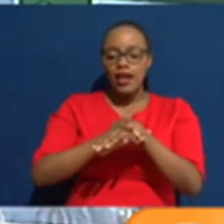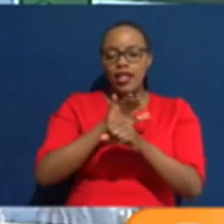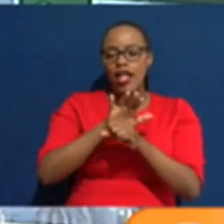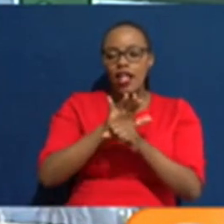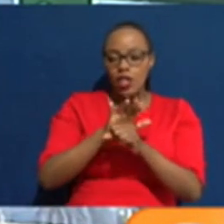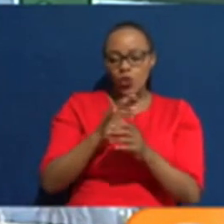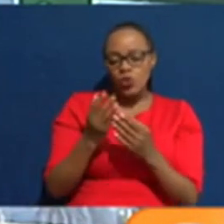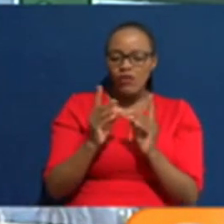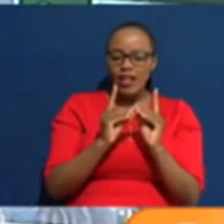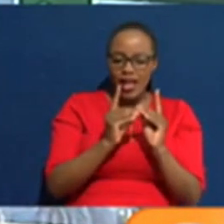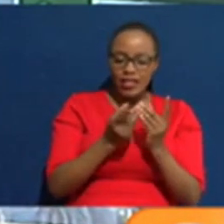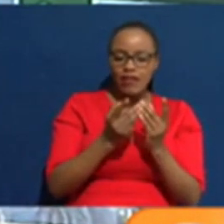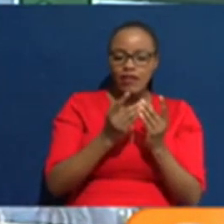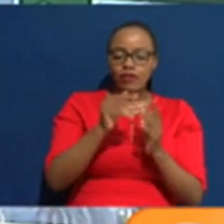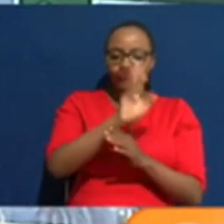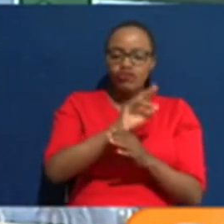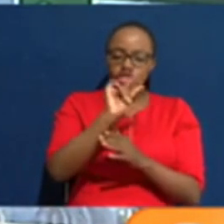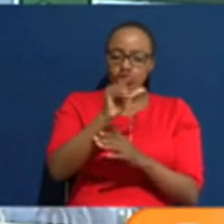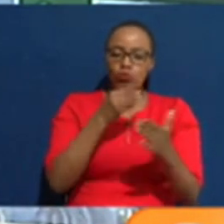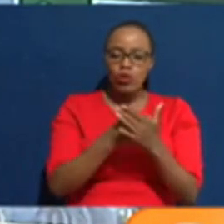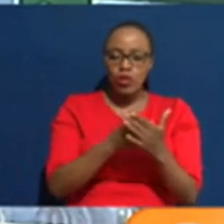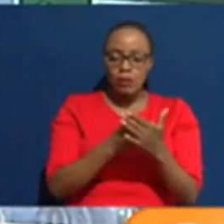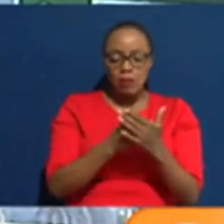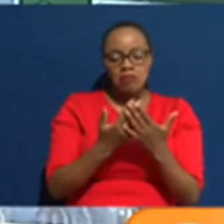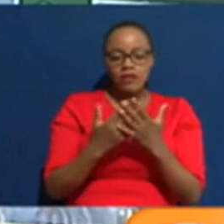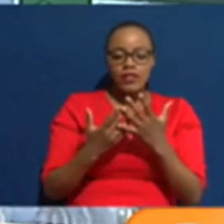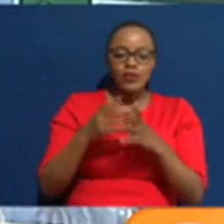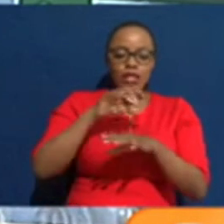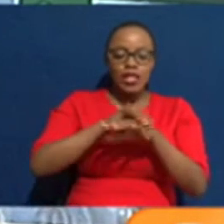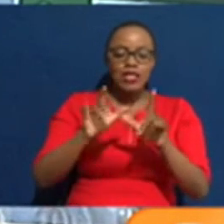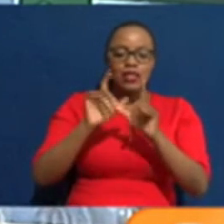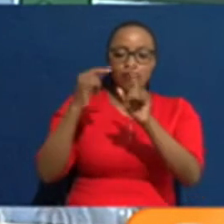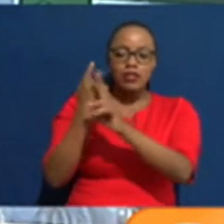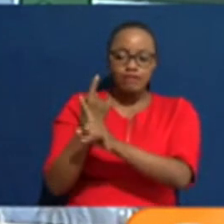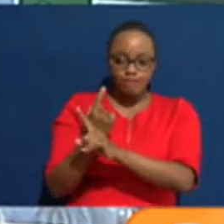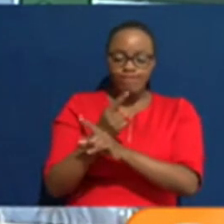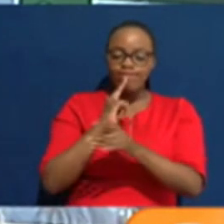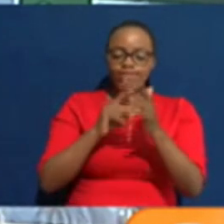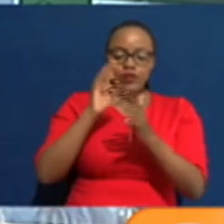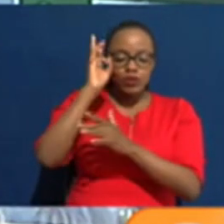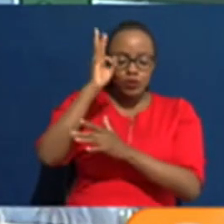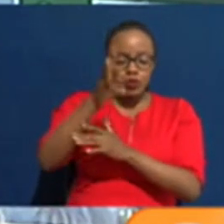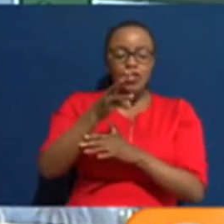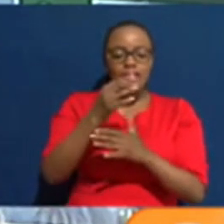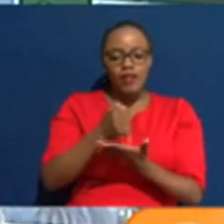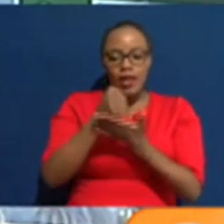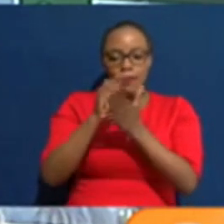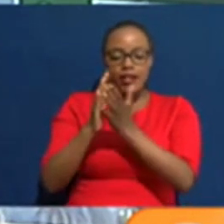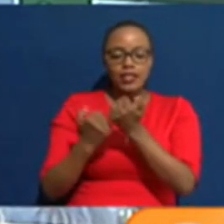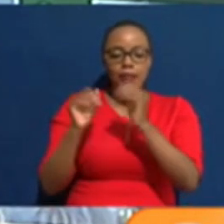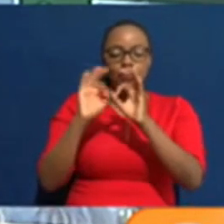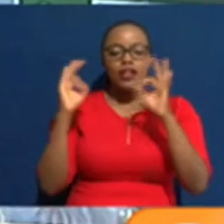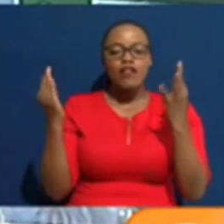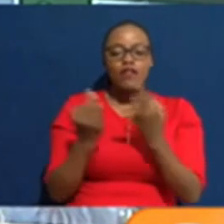nyingi kwa bei ya chini na pia kushiriki katika mashindano ya kujinyakulia zawadi. Wandera anasema atawekeza na pia kusaidia familia